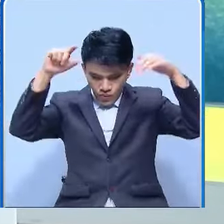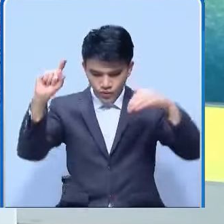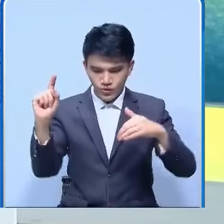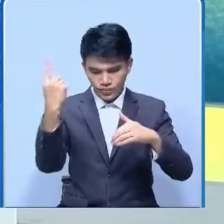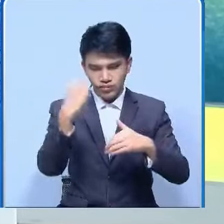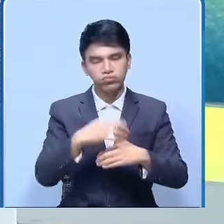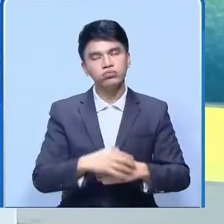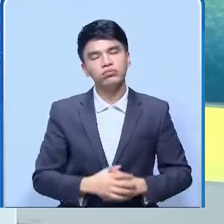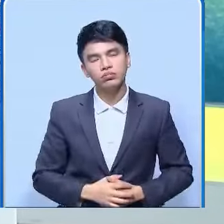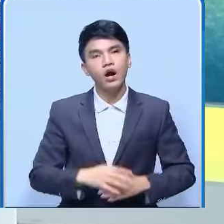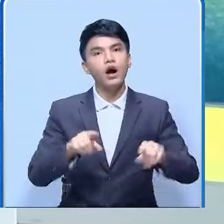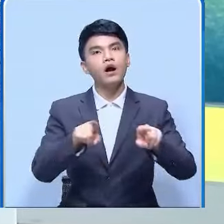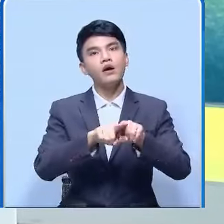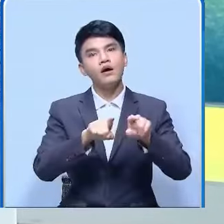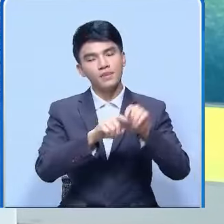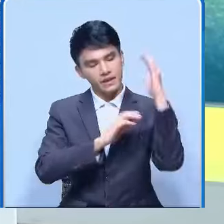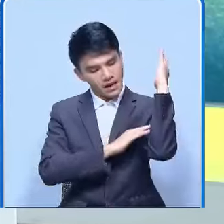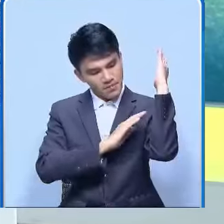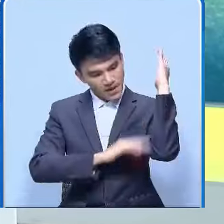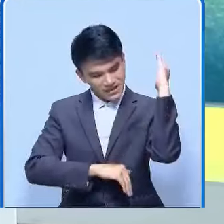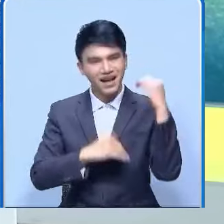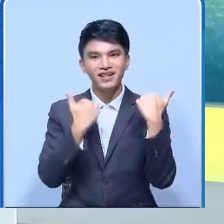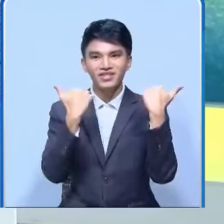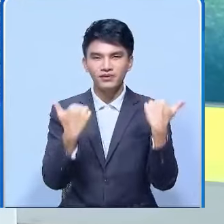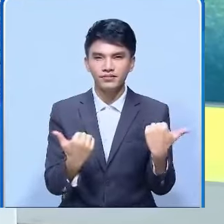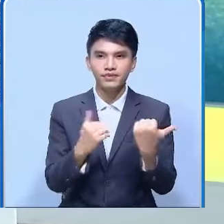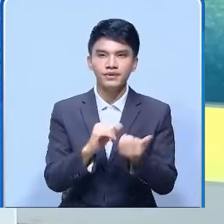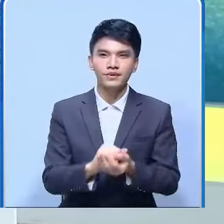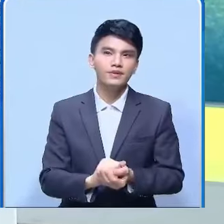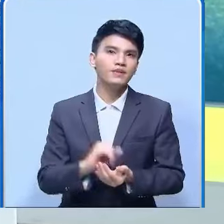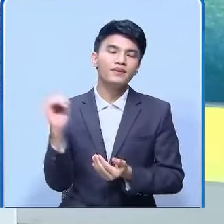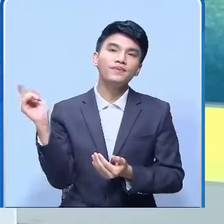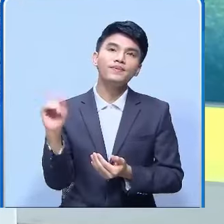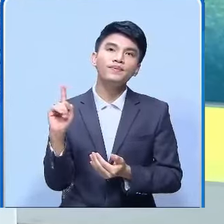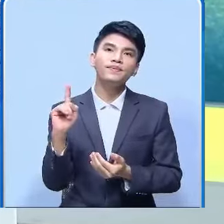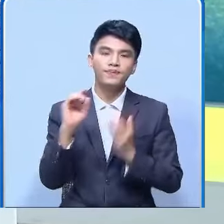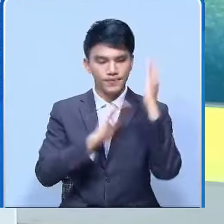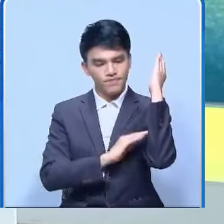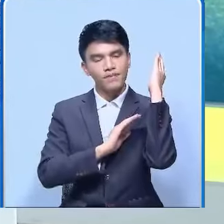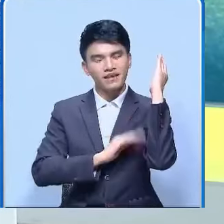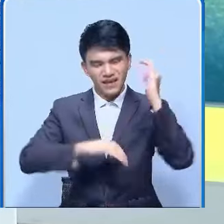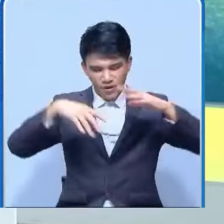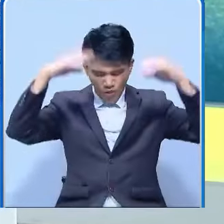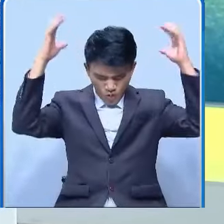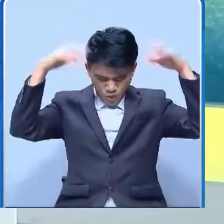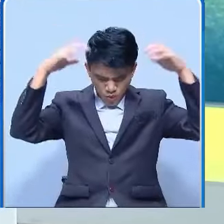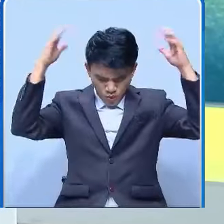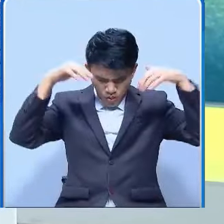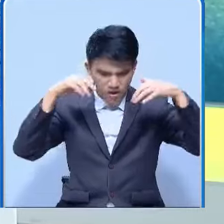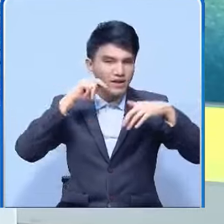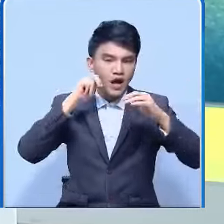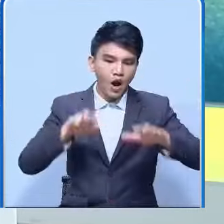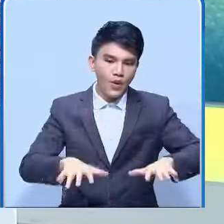ครับไม่ต่างจากพื้นที่ภาคใต้ครับมรสุมกำลังแรงเป็นปัจจัยทำให้พื้นที่ภาคใต้มีฝนตกหนักเสี่ยงน้ำท่ว